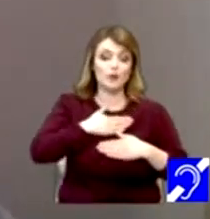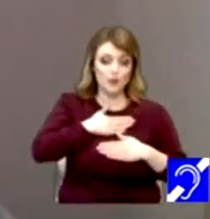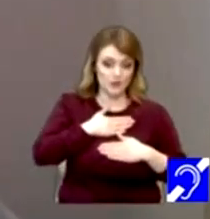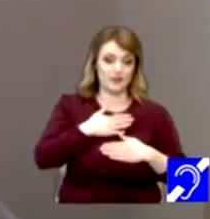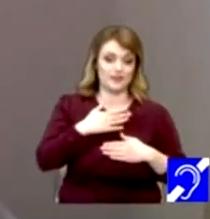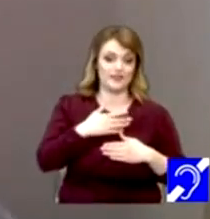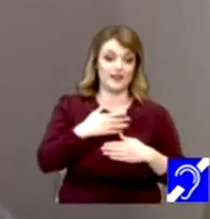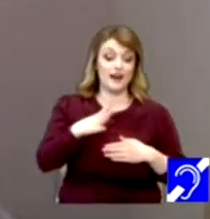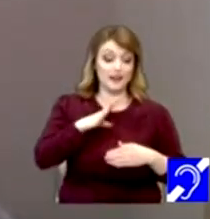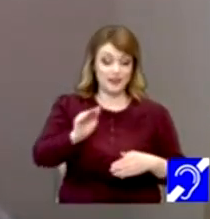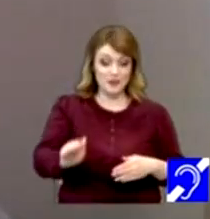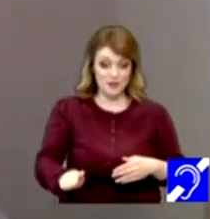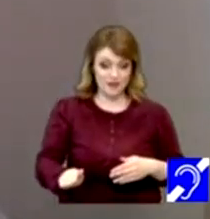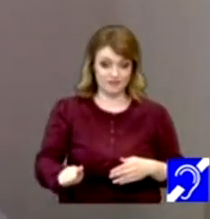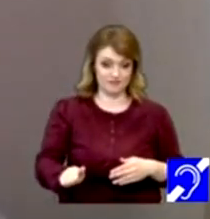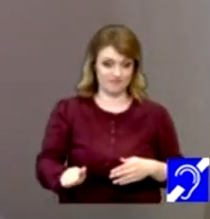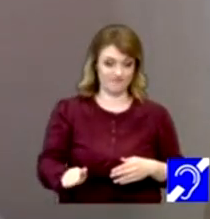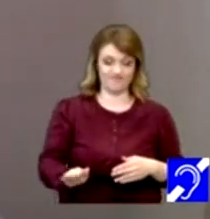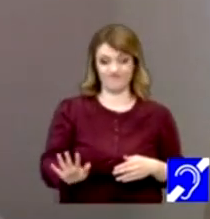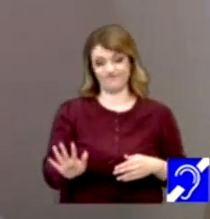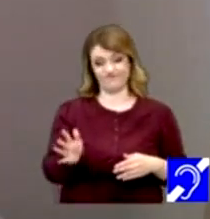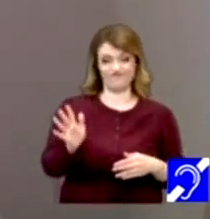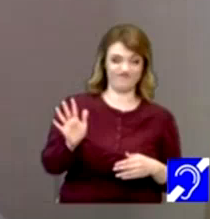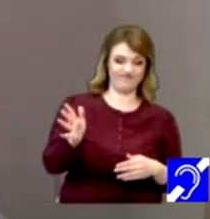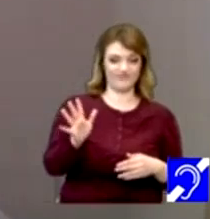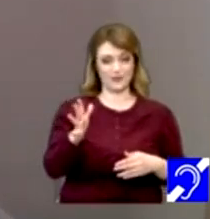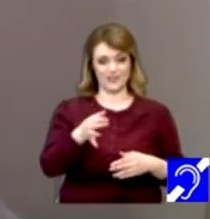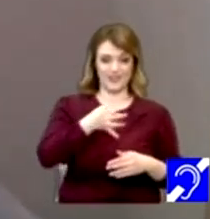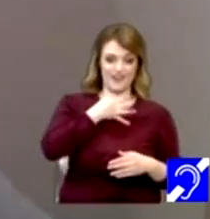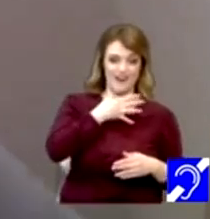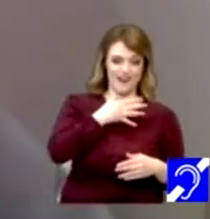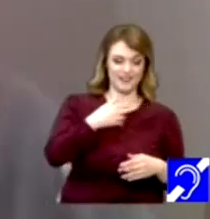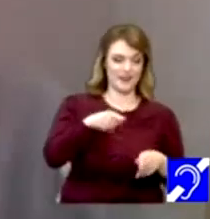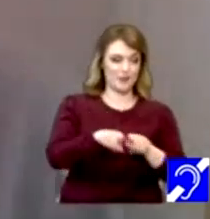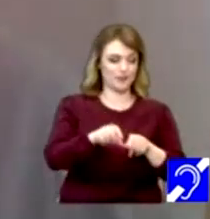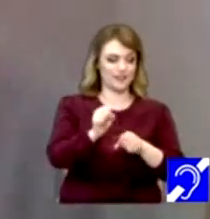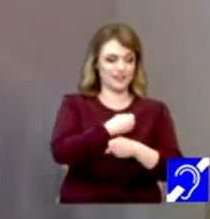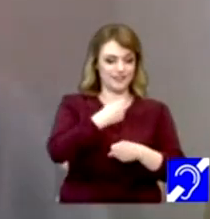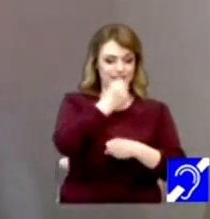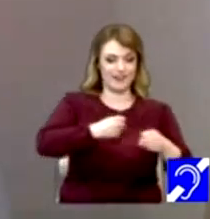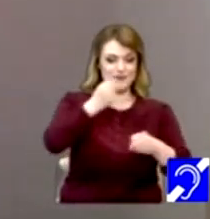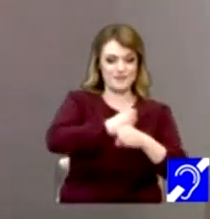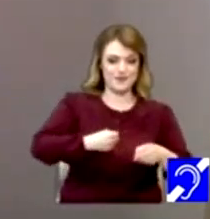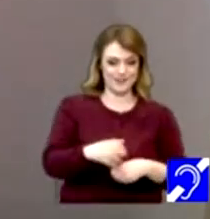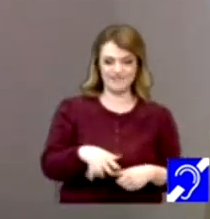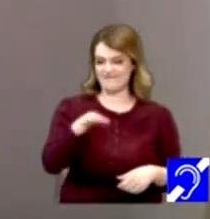este pasiune, când era mai mic, era așa, ca la muncă.